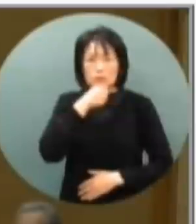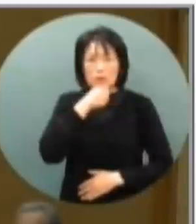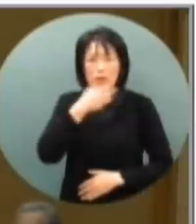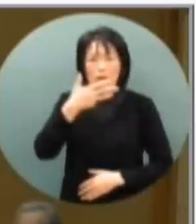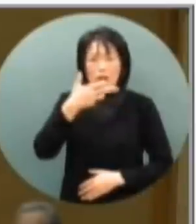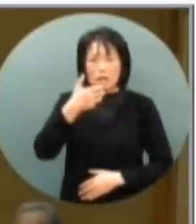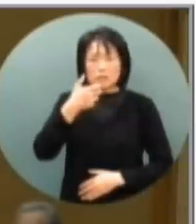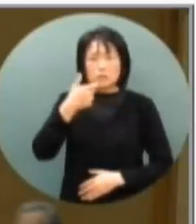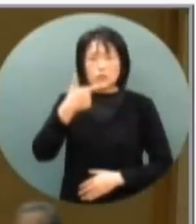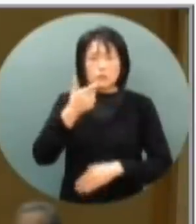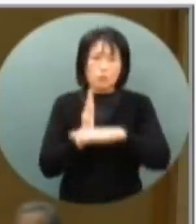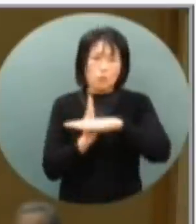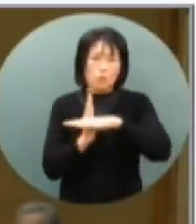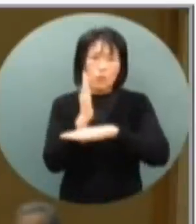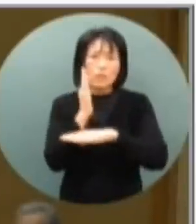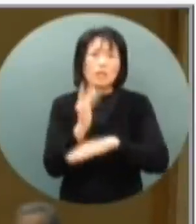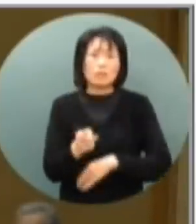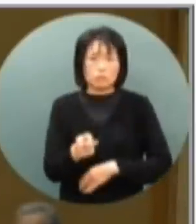歳を超えています。